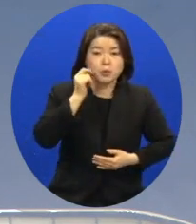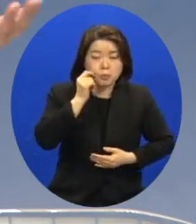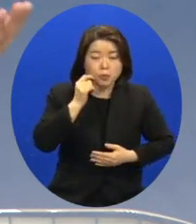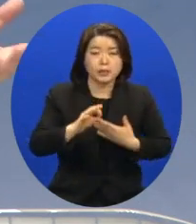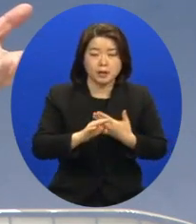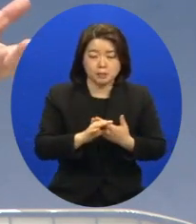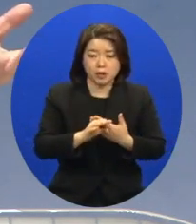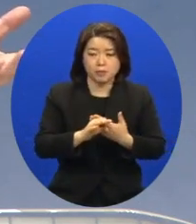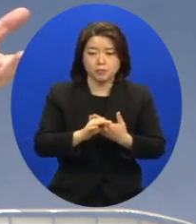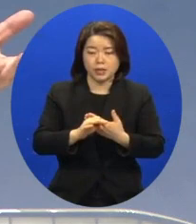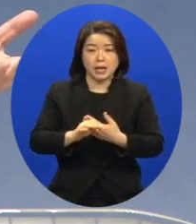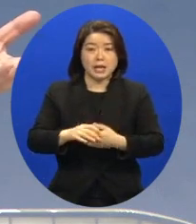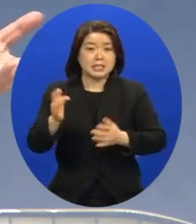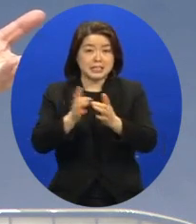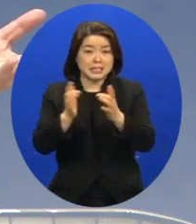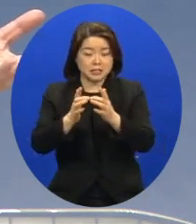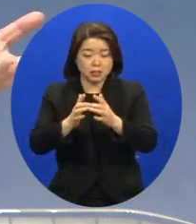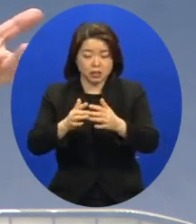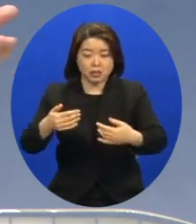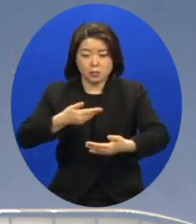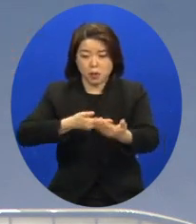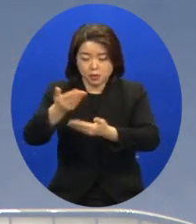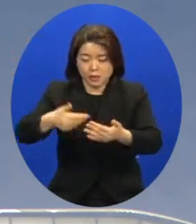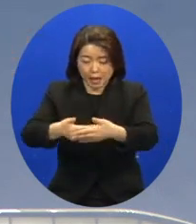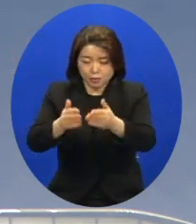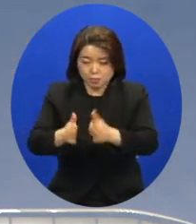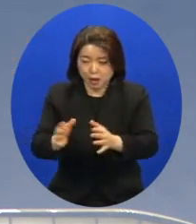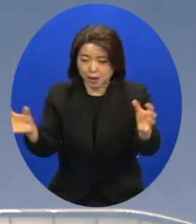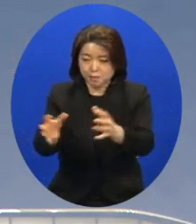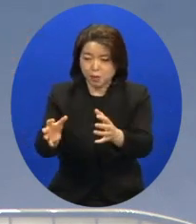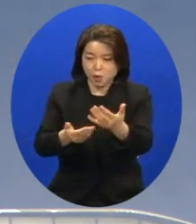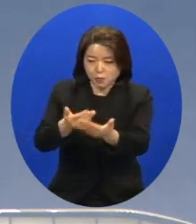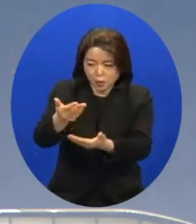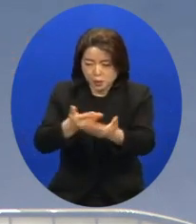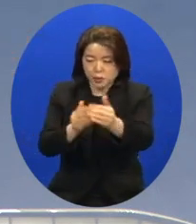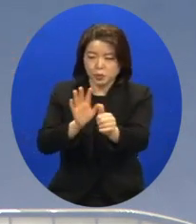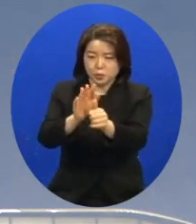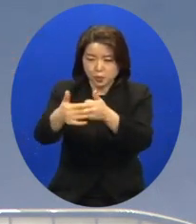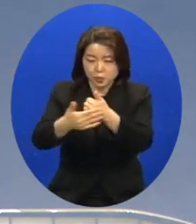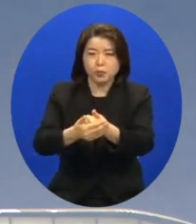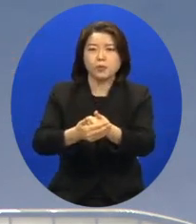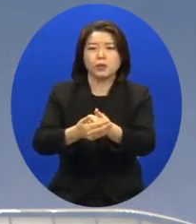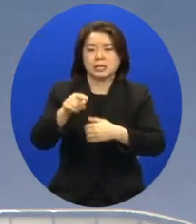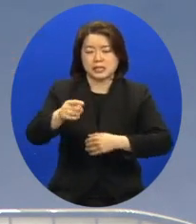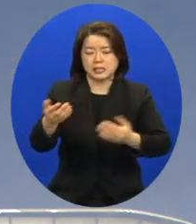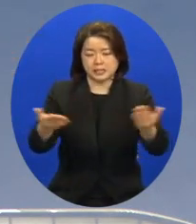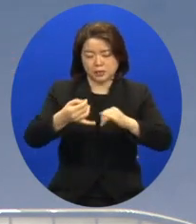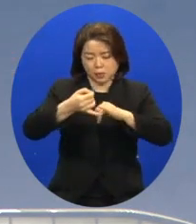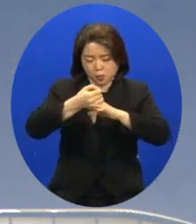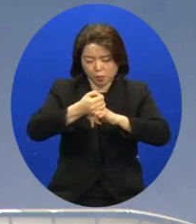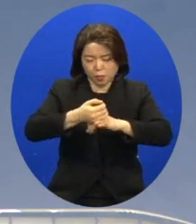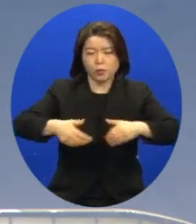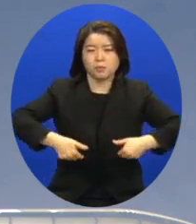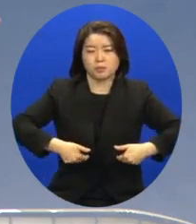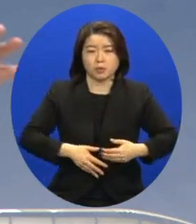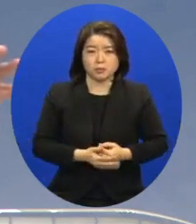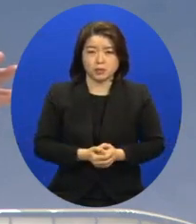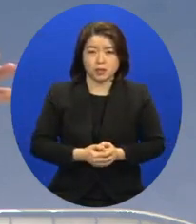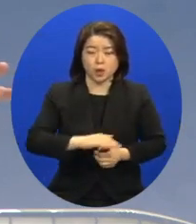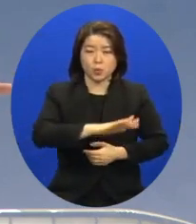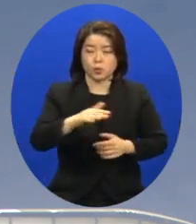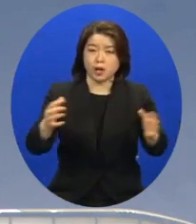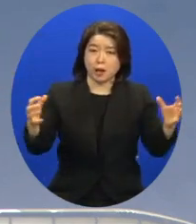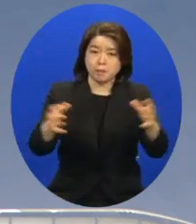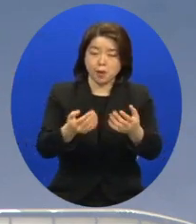믿음을 서로 붙들어 줄 수 있습니다. 이 일은 무슨 일이 있어도 지켜야 합니다. 우리가 모여서 함께